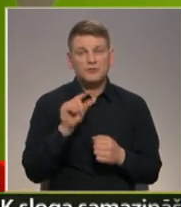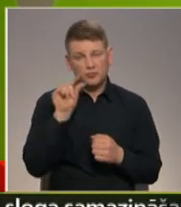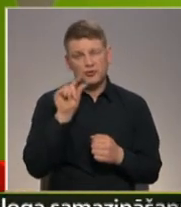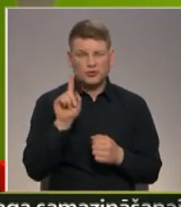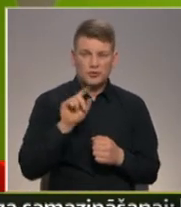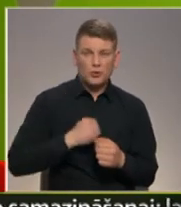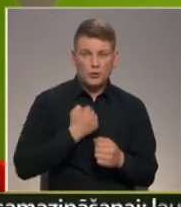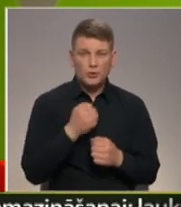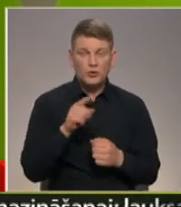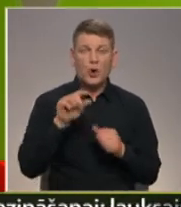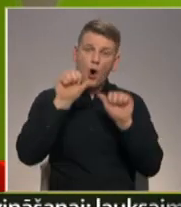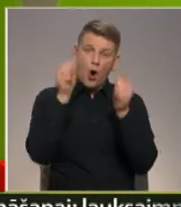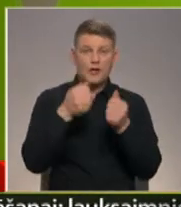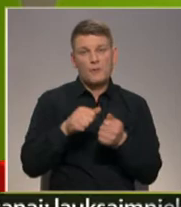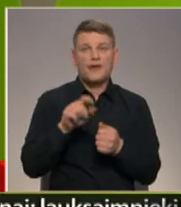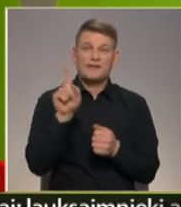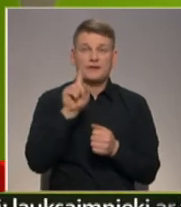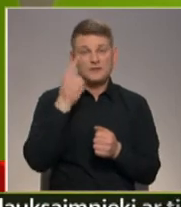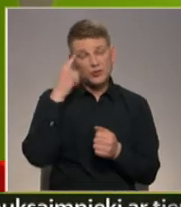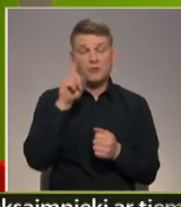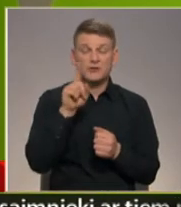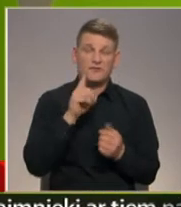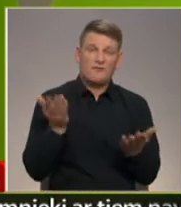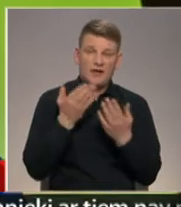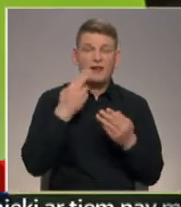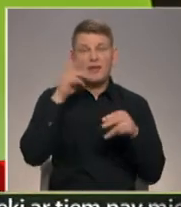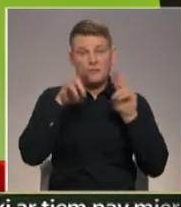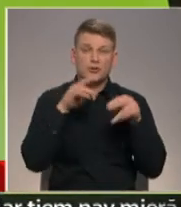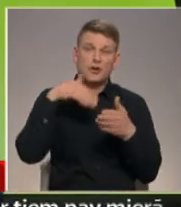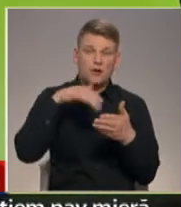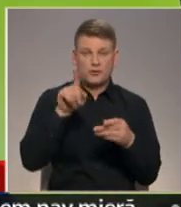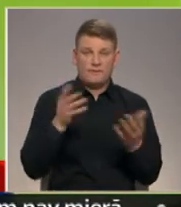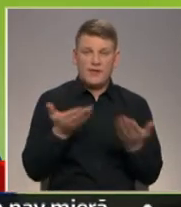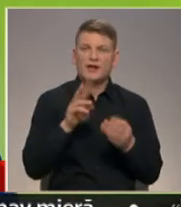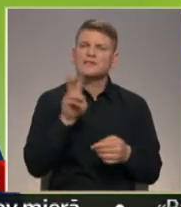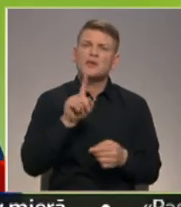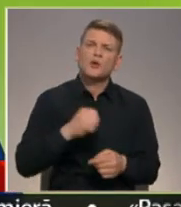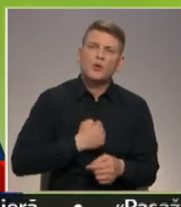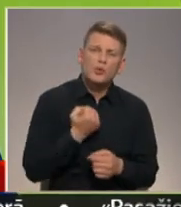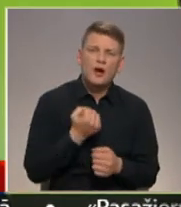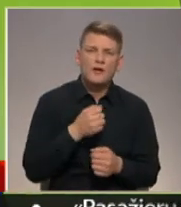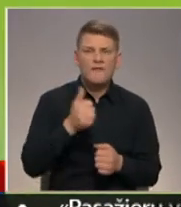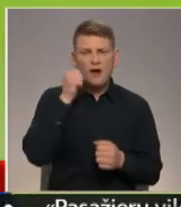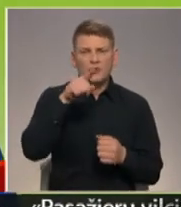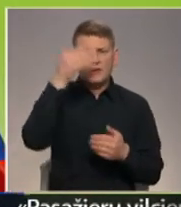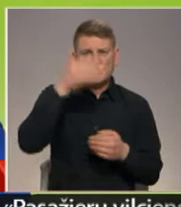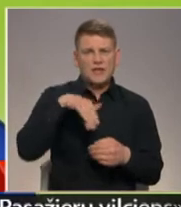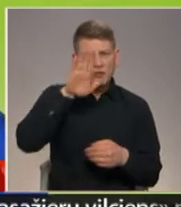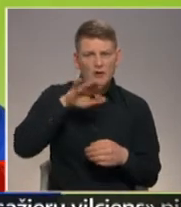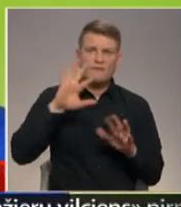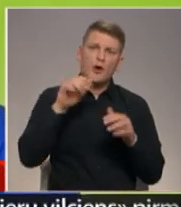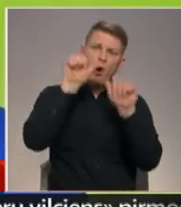grūtības. Ornamenti izdomāšana viegli un līmēšana krāsošana arī viegli. Un kas ir grūtāk vakar to sienu krāsot, jeb šodien